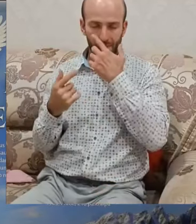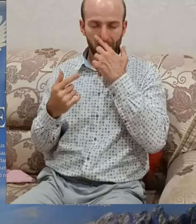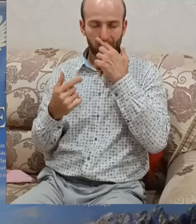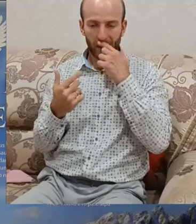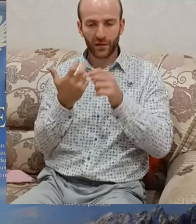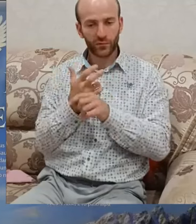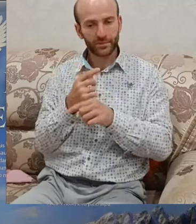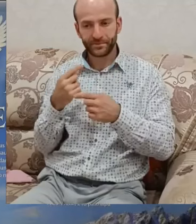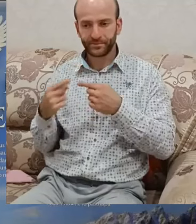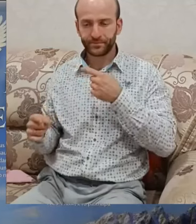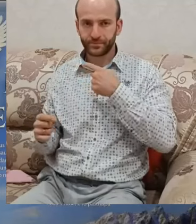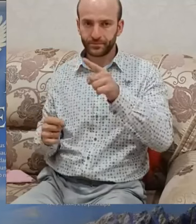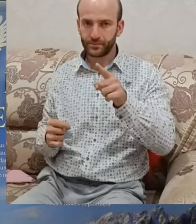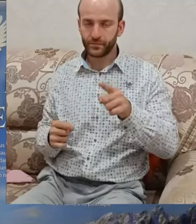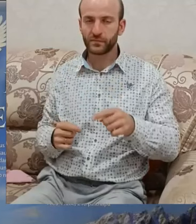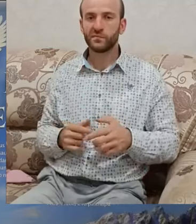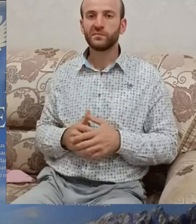Ką sako